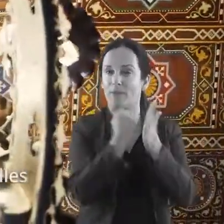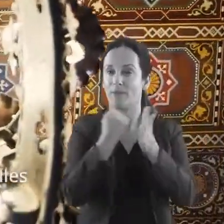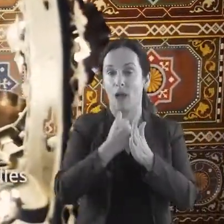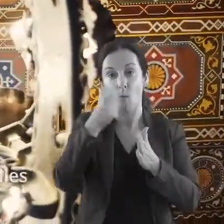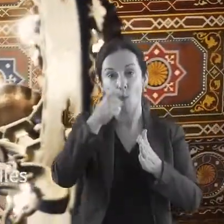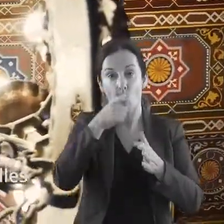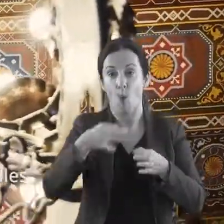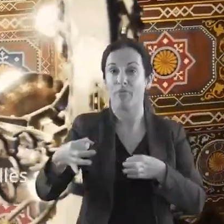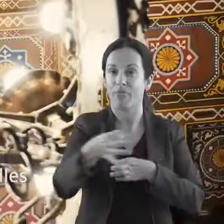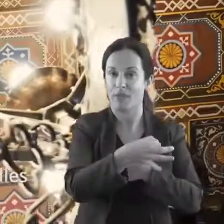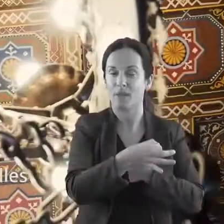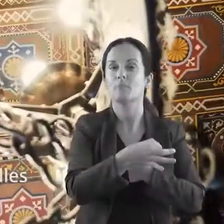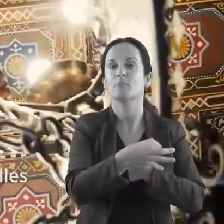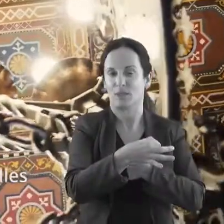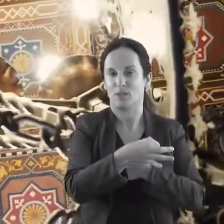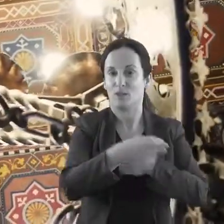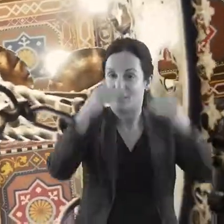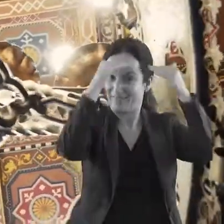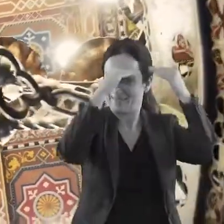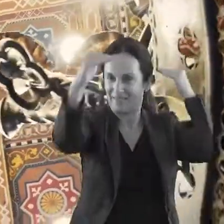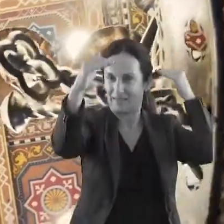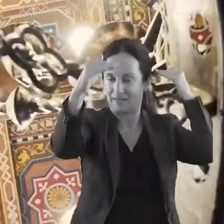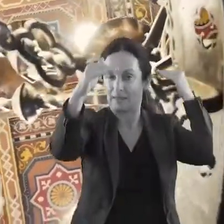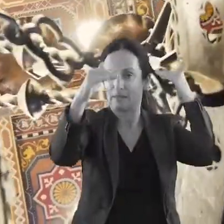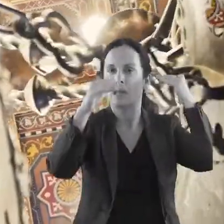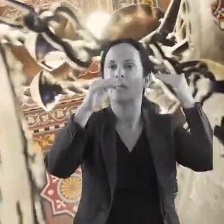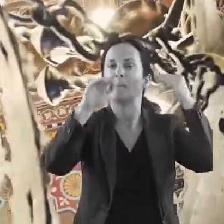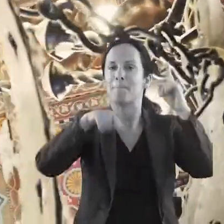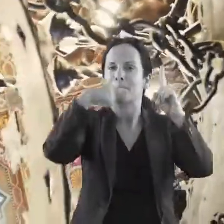les diferents illes i els partits judicials.